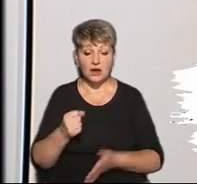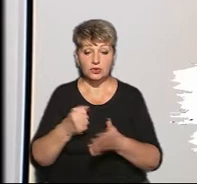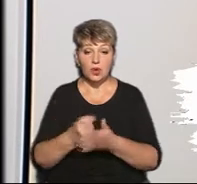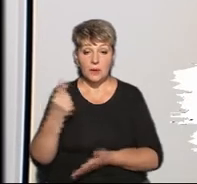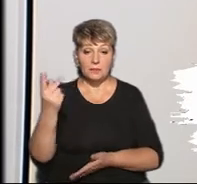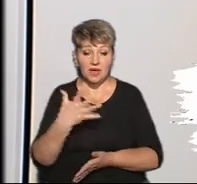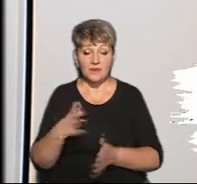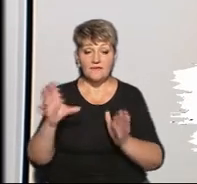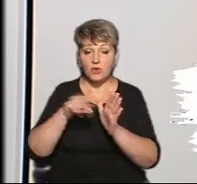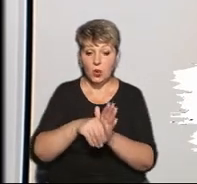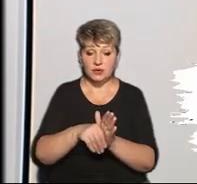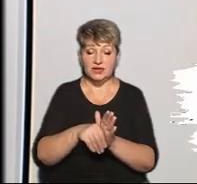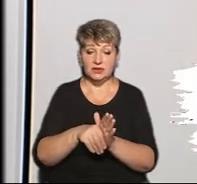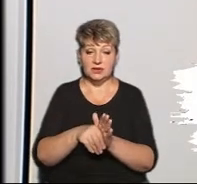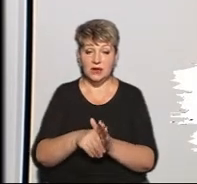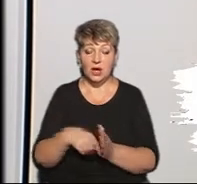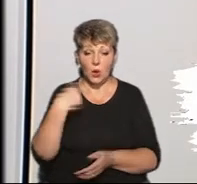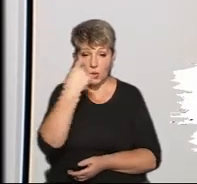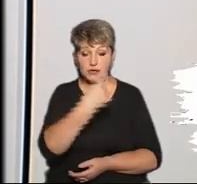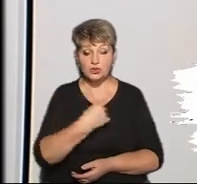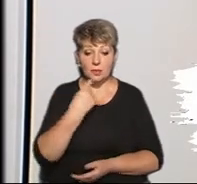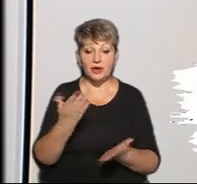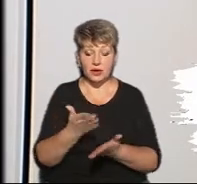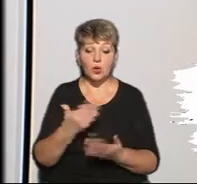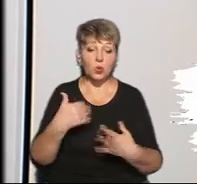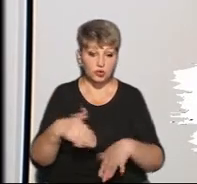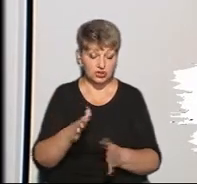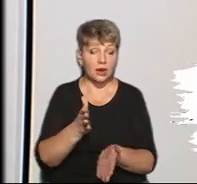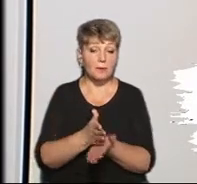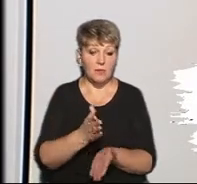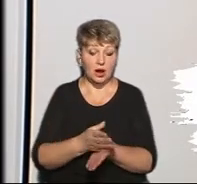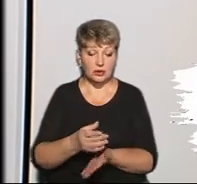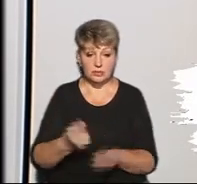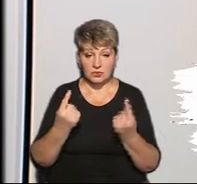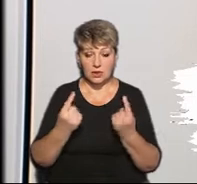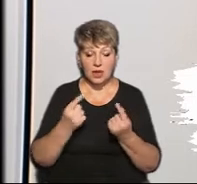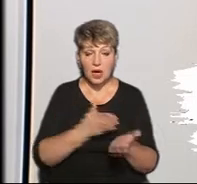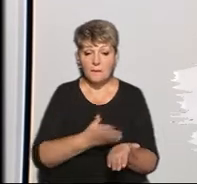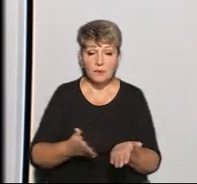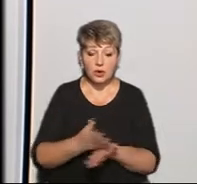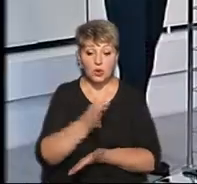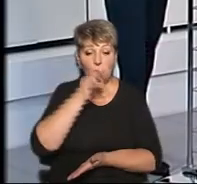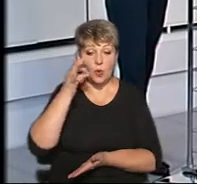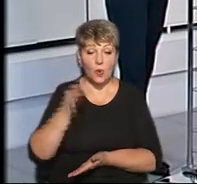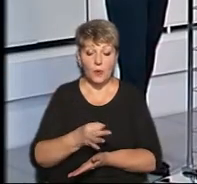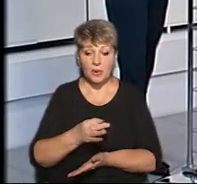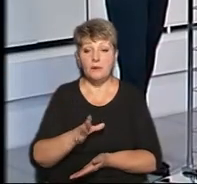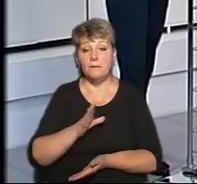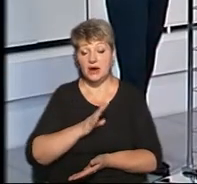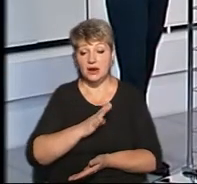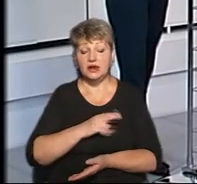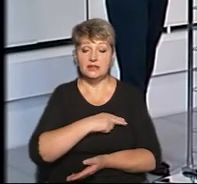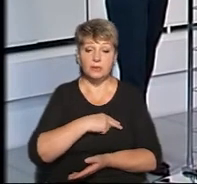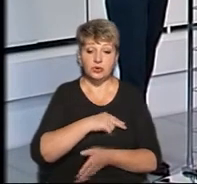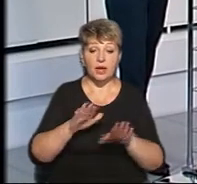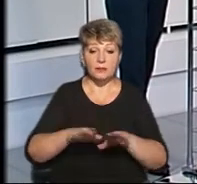першої п'ятірки входять особи, які вже мають певний досвід політичної діяльності, були депутатами місцевих